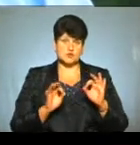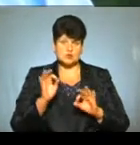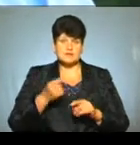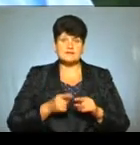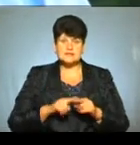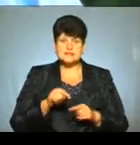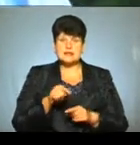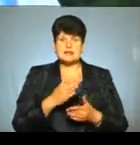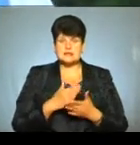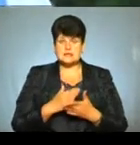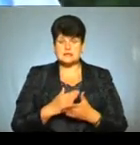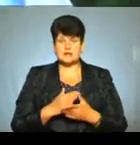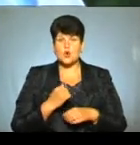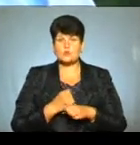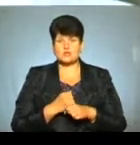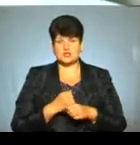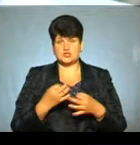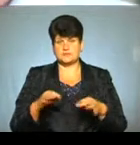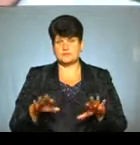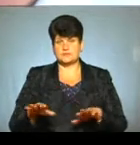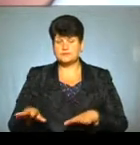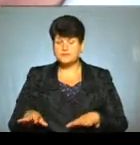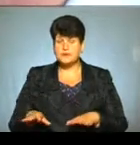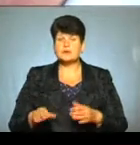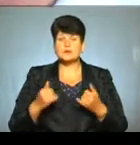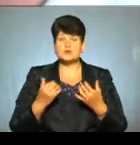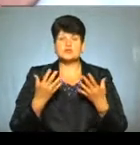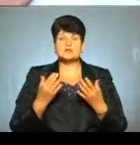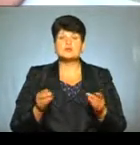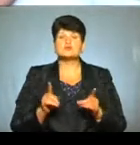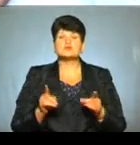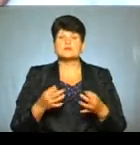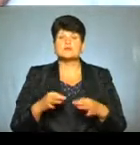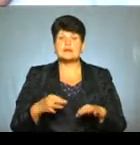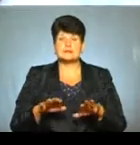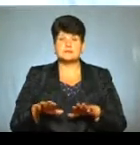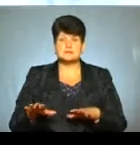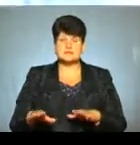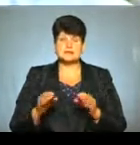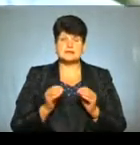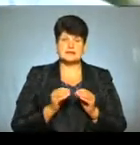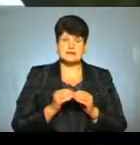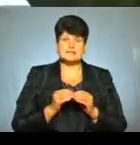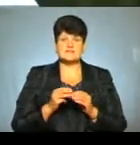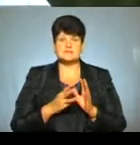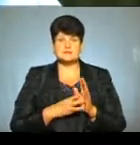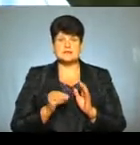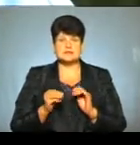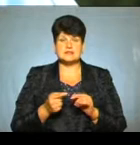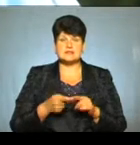80% це є вакансії робітничі. Які саме в нас сьогодні, на сьогоднішній день вакансії, де є і 10, і 18 тисяч? Це